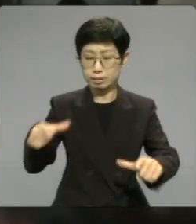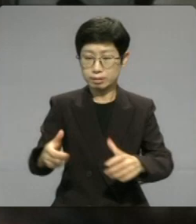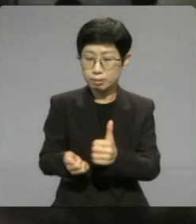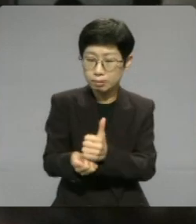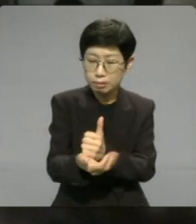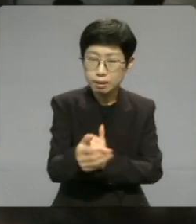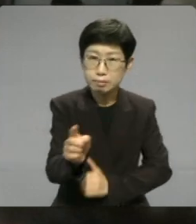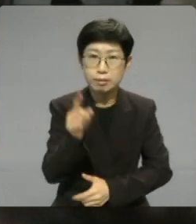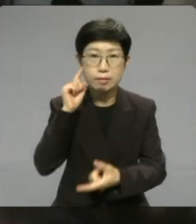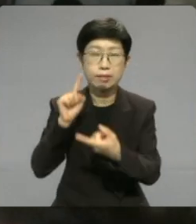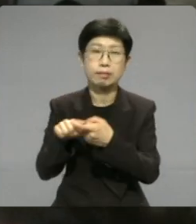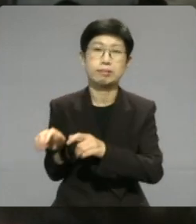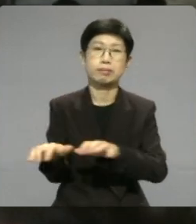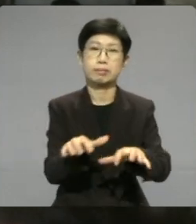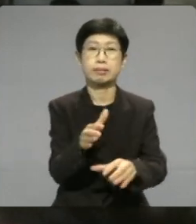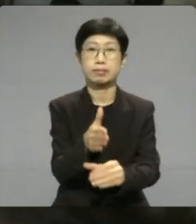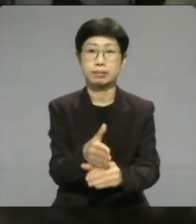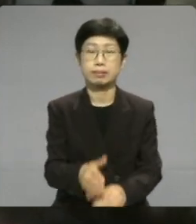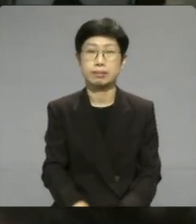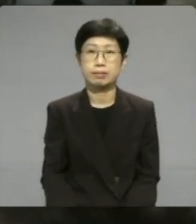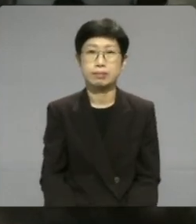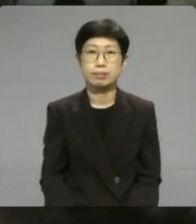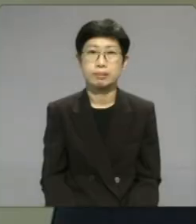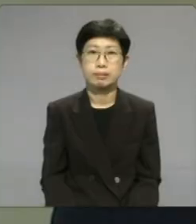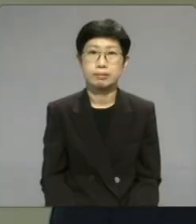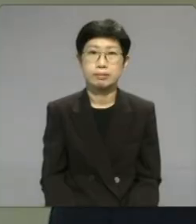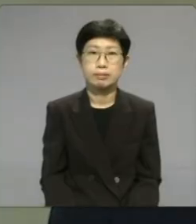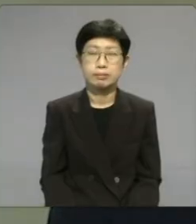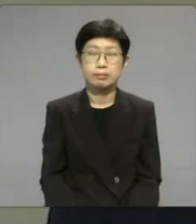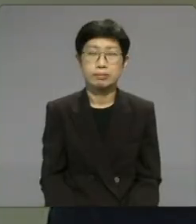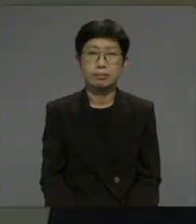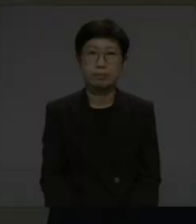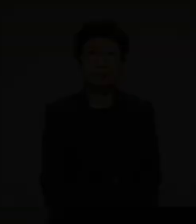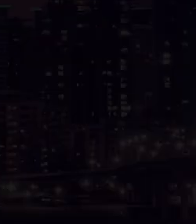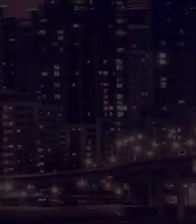미칠지 관심이 모아지고 있습니다 월드뉴스